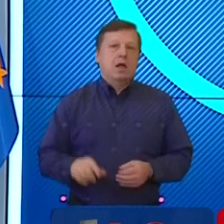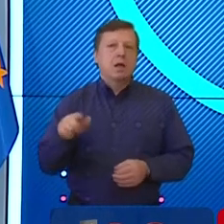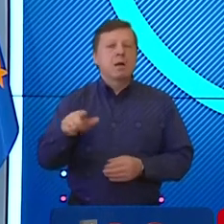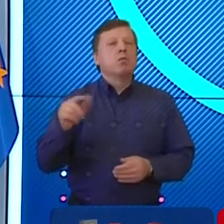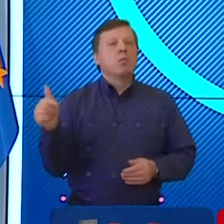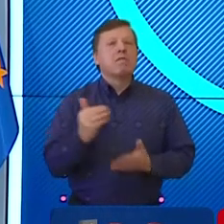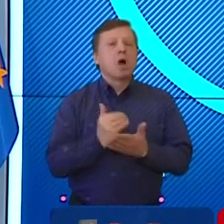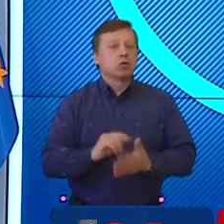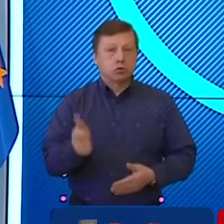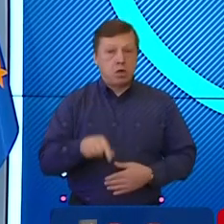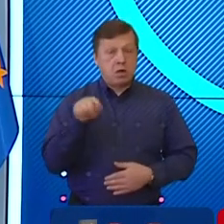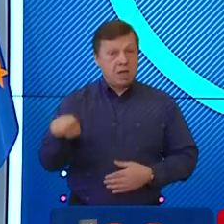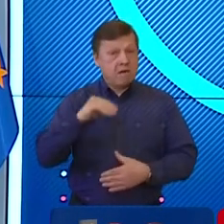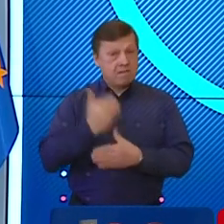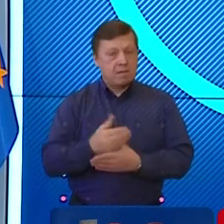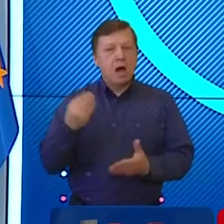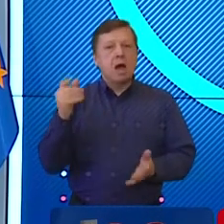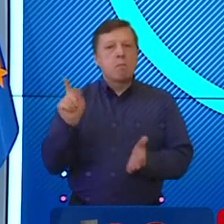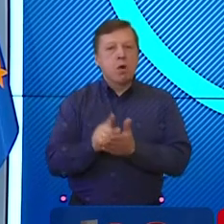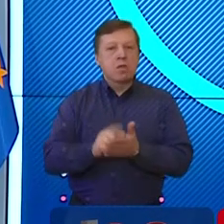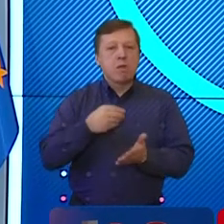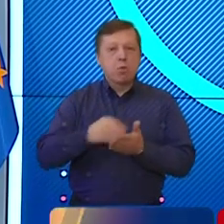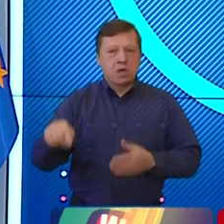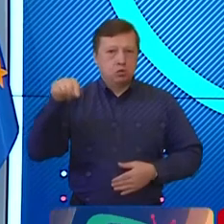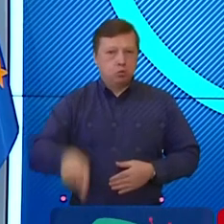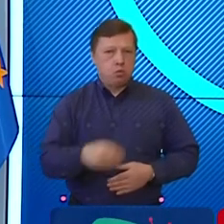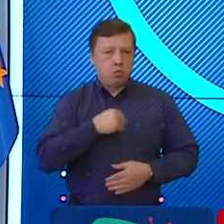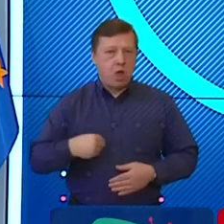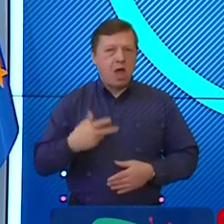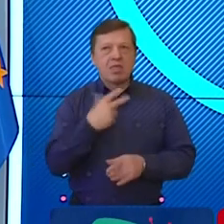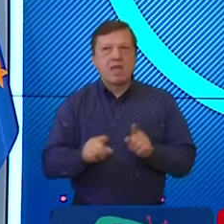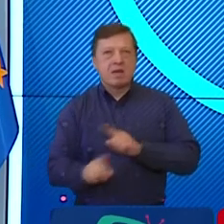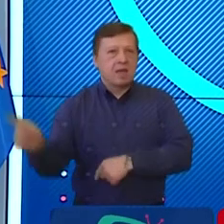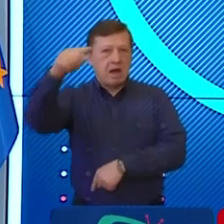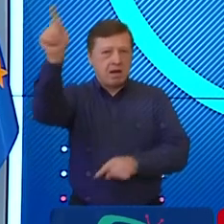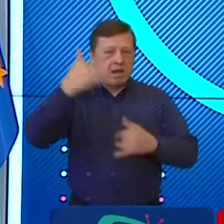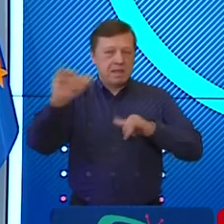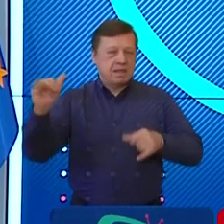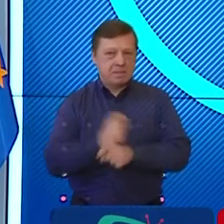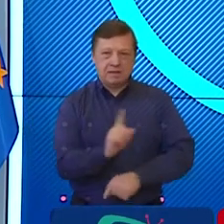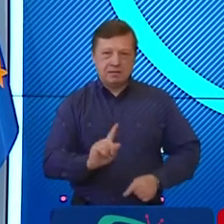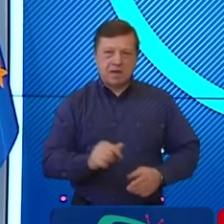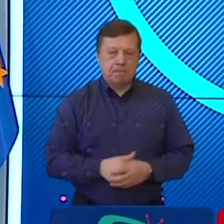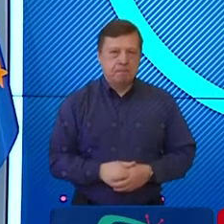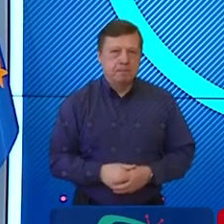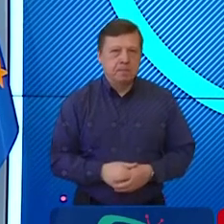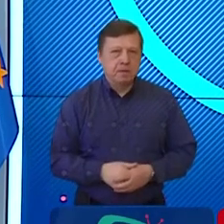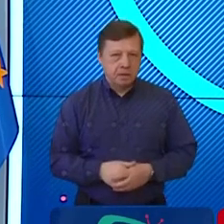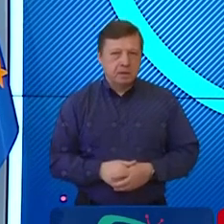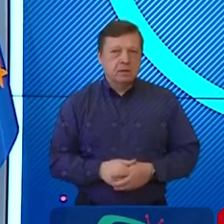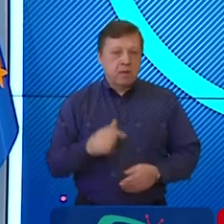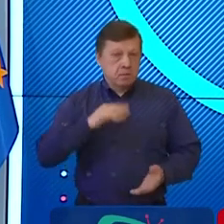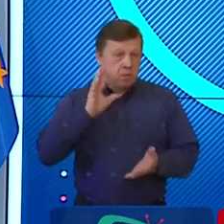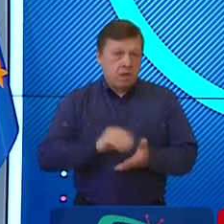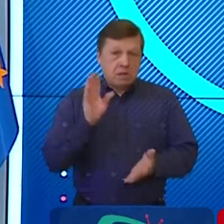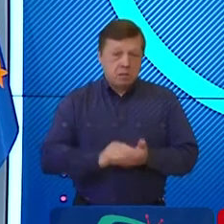w Polsce, że nie uciekają gdzieś do rajów podatkowych. Ja będę powtarzał to, tak jak powtarzam